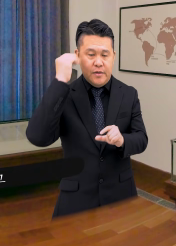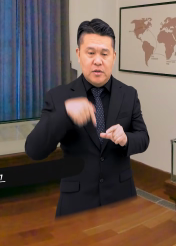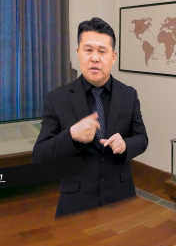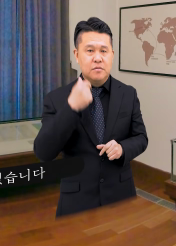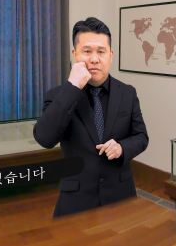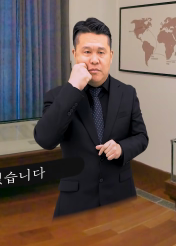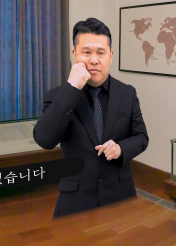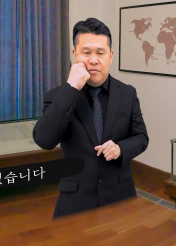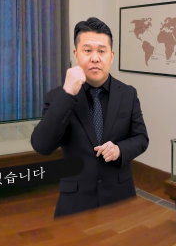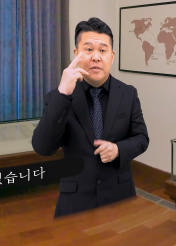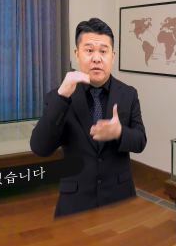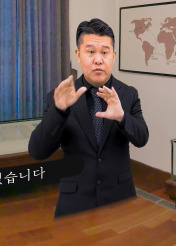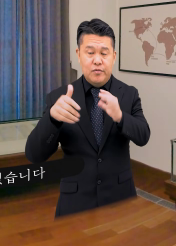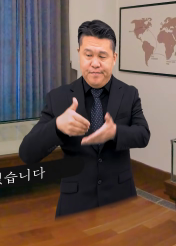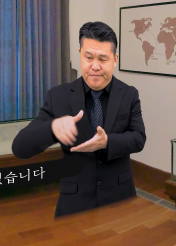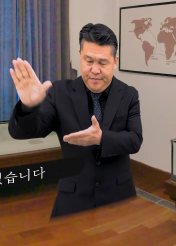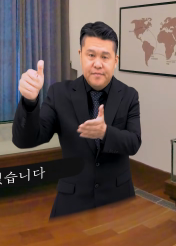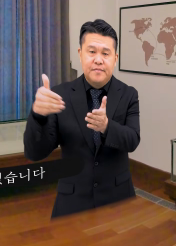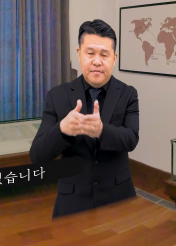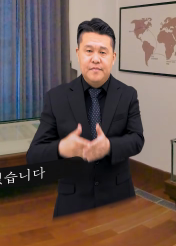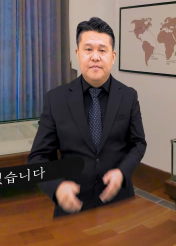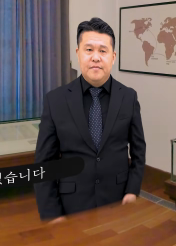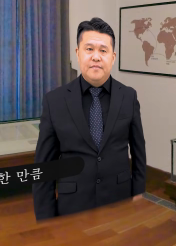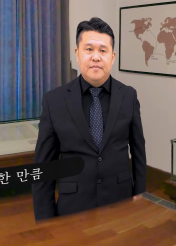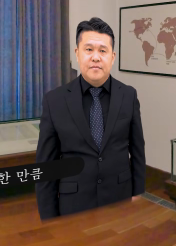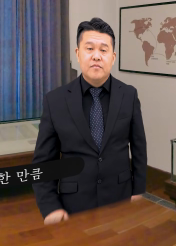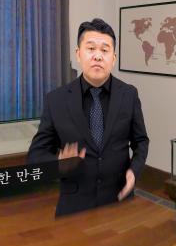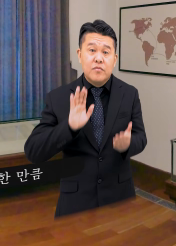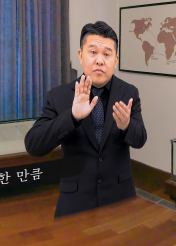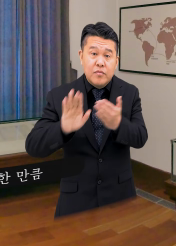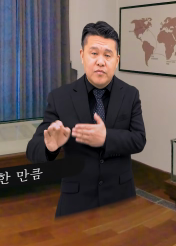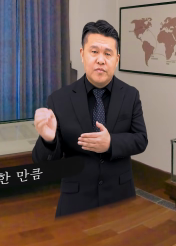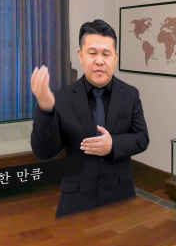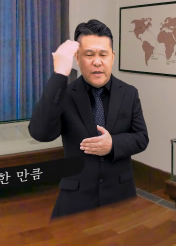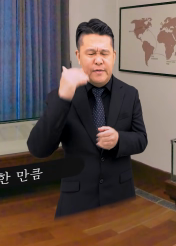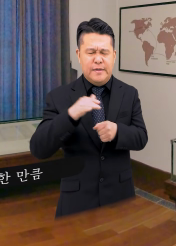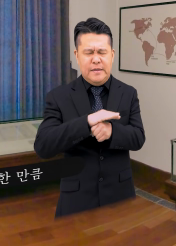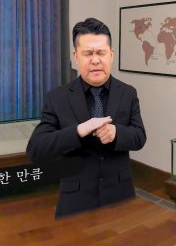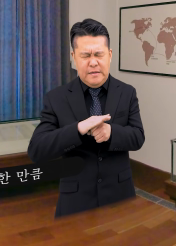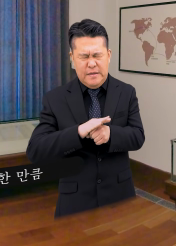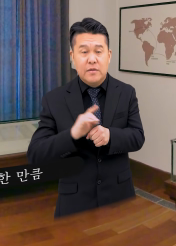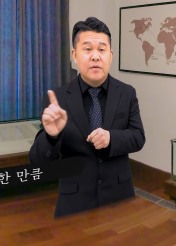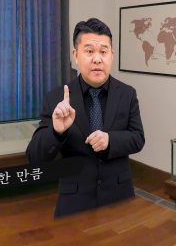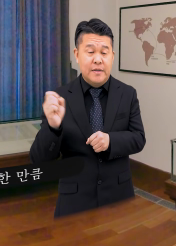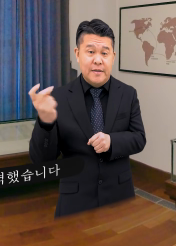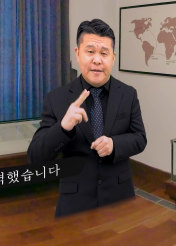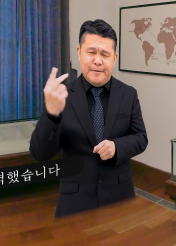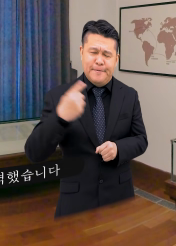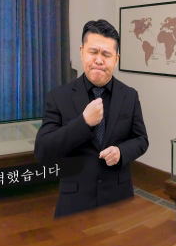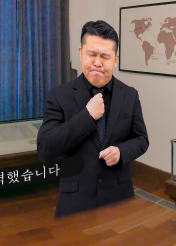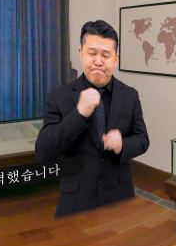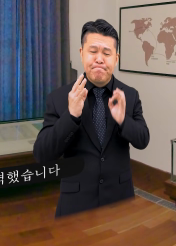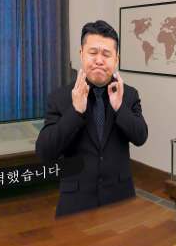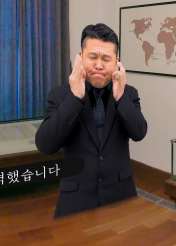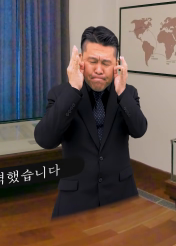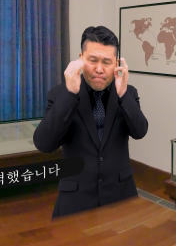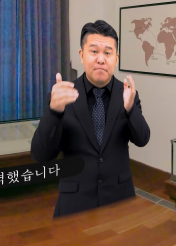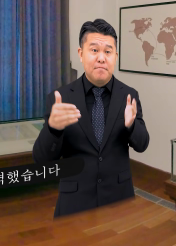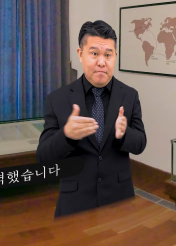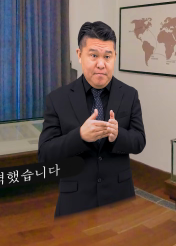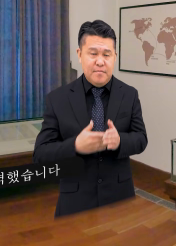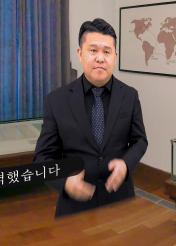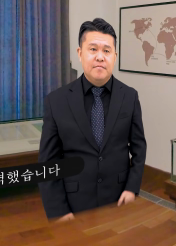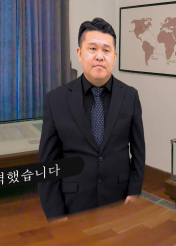있지 못하고 미국 캘리포니아로 쫓겨나게 되었습니다. 이후 테일러 부부는 한국을 사랑한 만큼 한국에 다시 돌아오고자